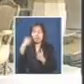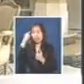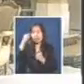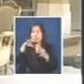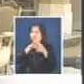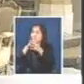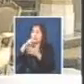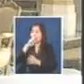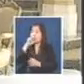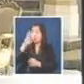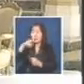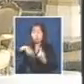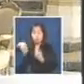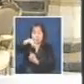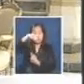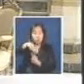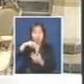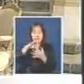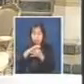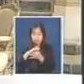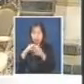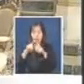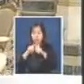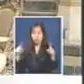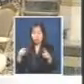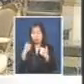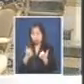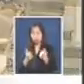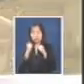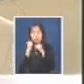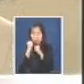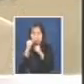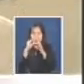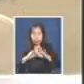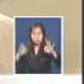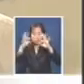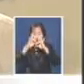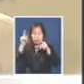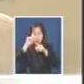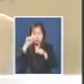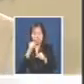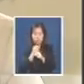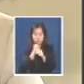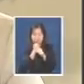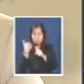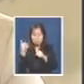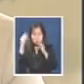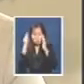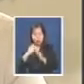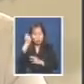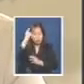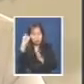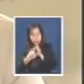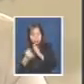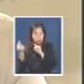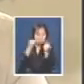จะดีแต่แน่นอนค่ะช่วงของรอยต่อเป็นช่วงที่สำคัญที่ต้องร่วมกันทำงาน อย่างใกล้ชิดแล้วก็ที่สำคัญก็